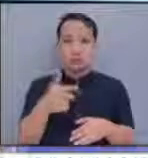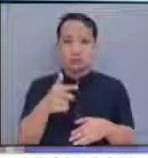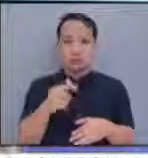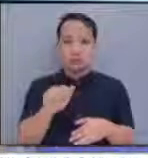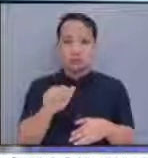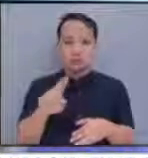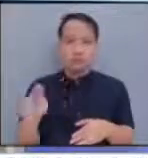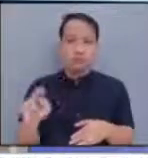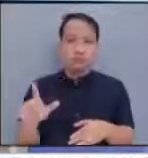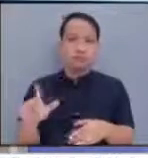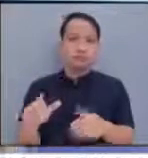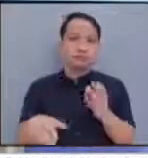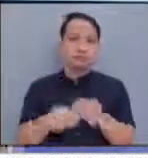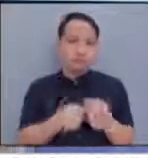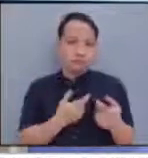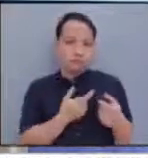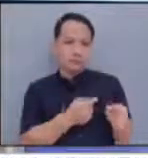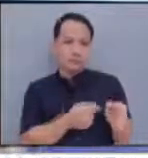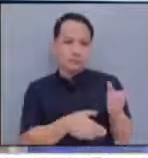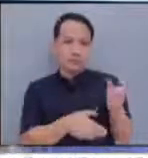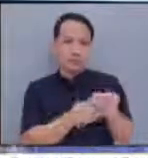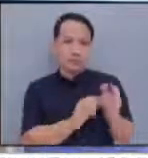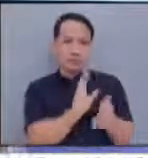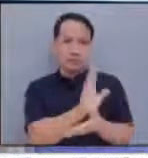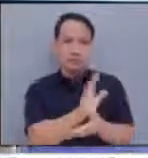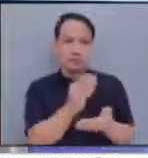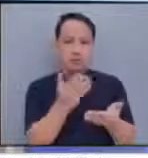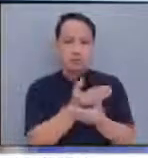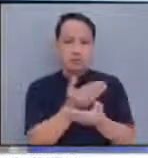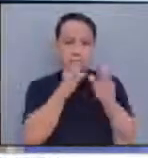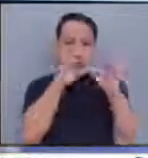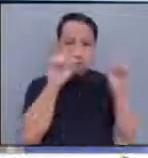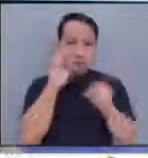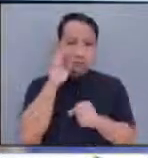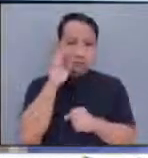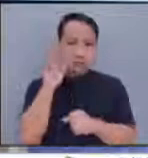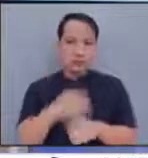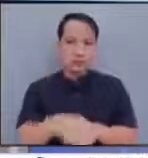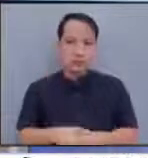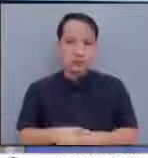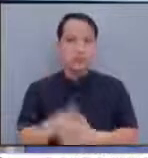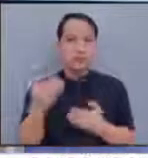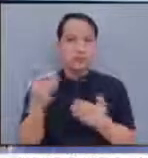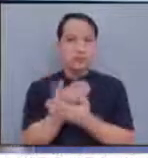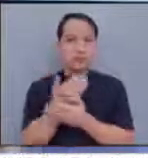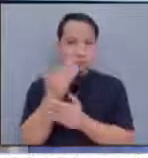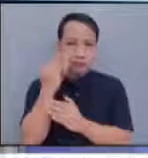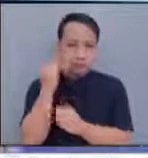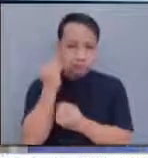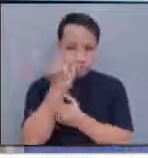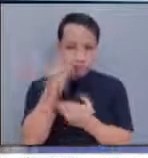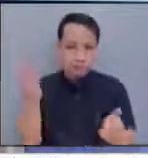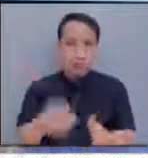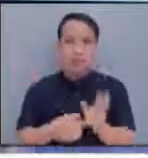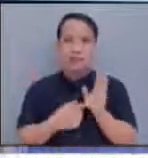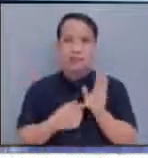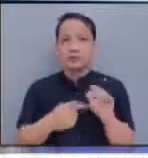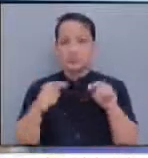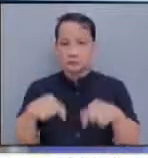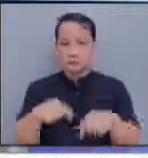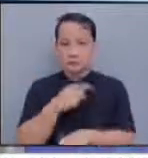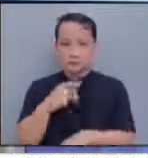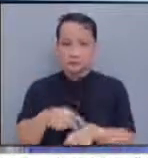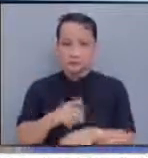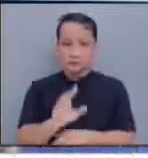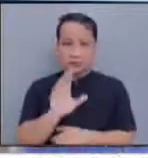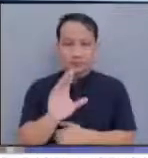Tiwala ang marami sa ating mga kababayan na sa bagong administrasyon, bagong pag-asa rin ang atid nito sa ating bansa. Kaya naman, sa